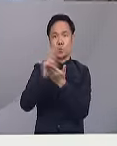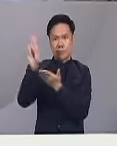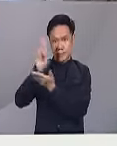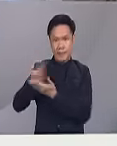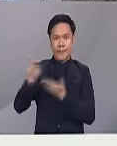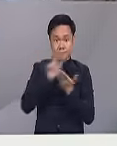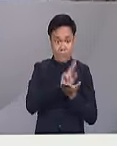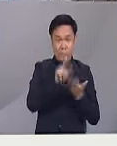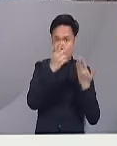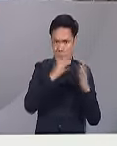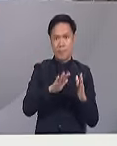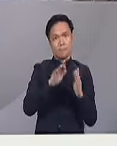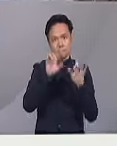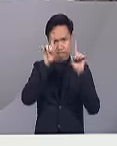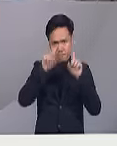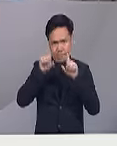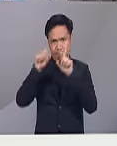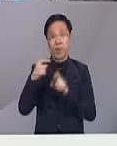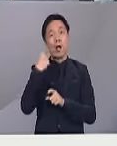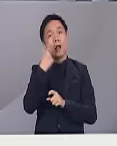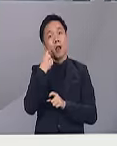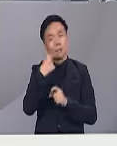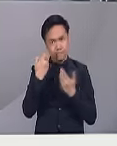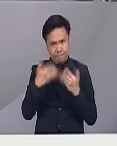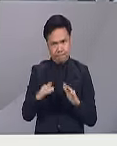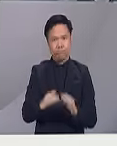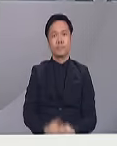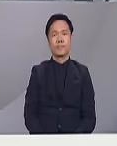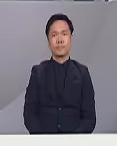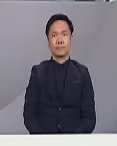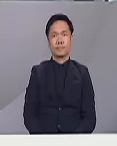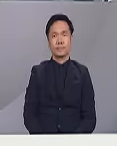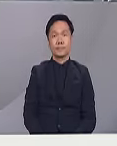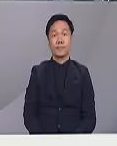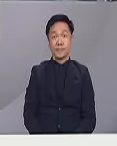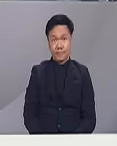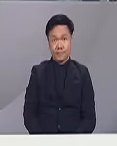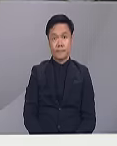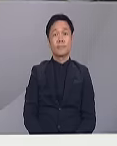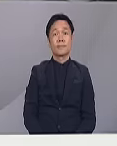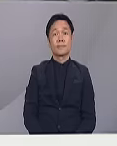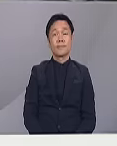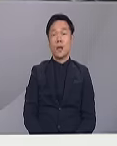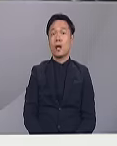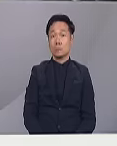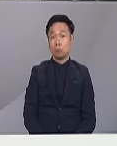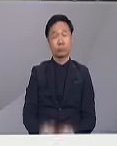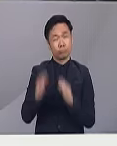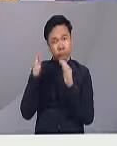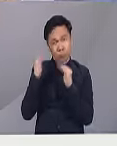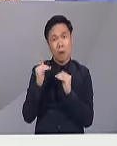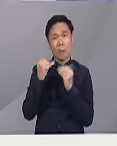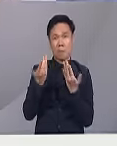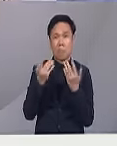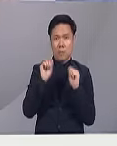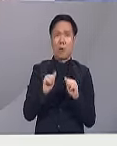masing-masing. Jadi saya harap isu tentang pengantaran pelajar pulang ni dapat kita